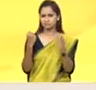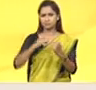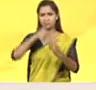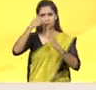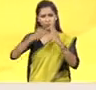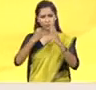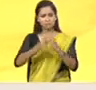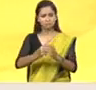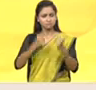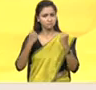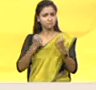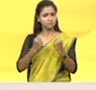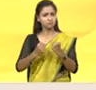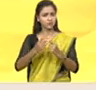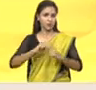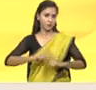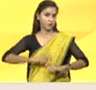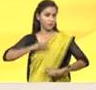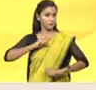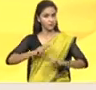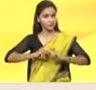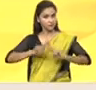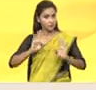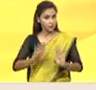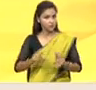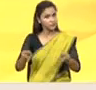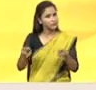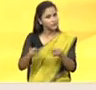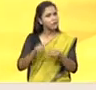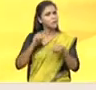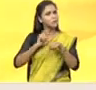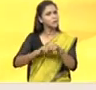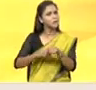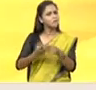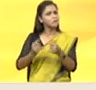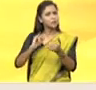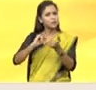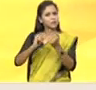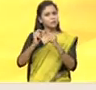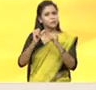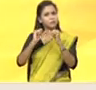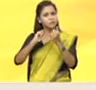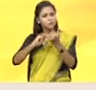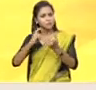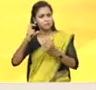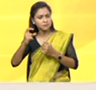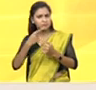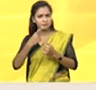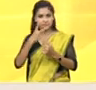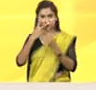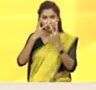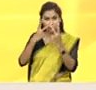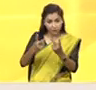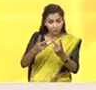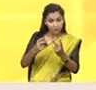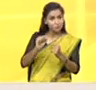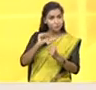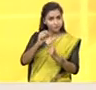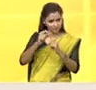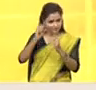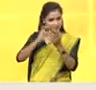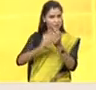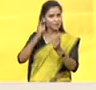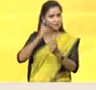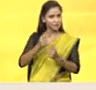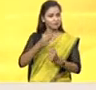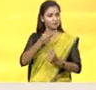टफ प्रोजेक्ट्स को करने का कॉन्फिडेंस भी आया। और उसी दौरान स्पेसएक्स को देख के और स्पेस में जो आपने जो ओपन अप